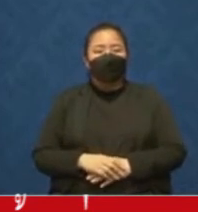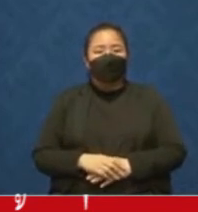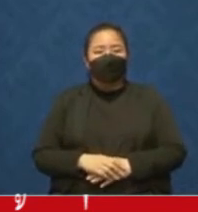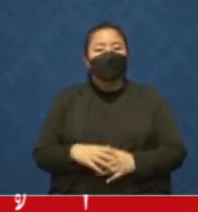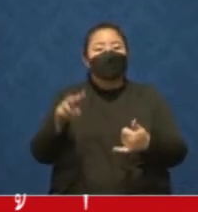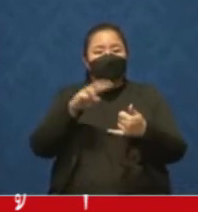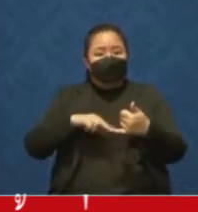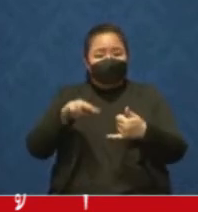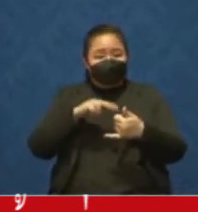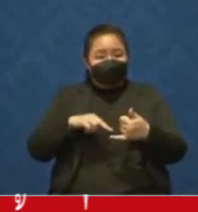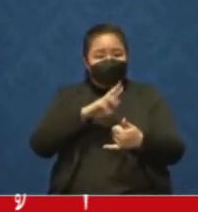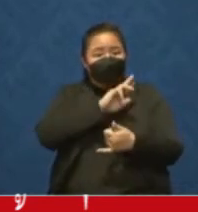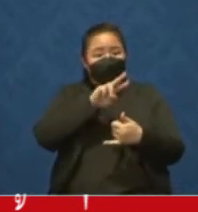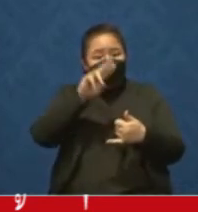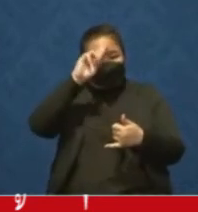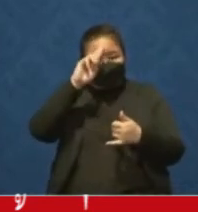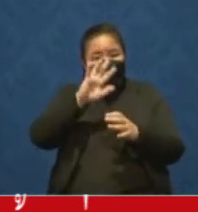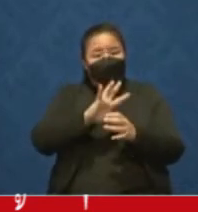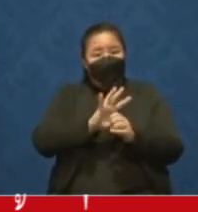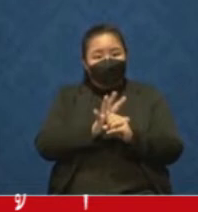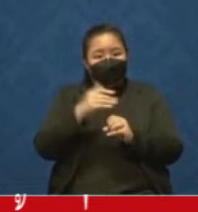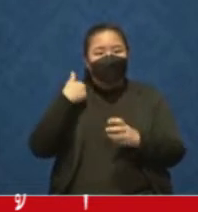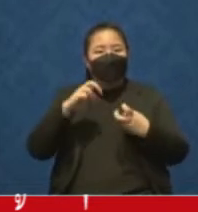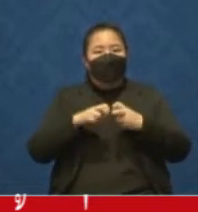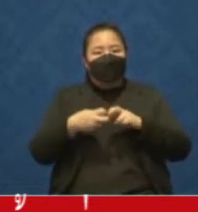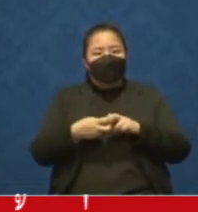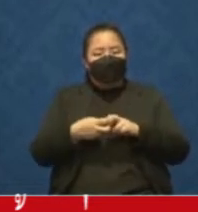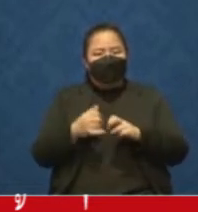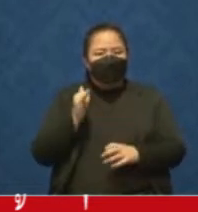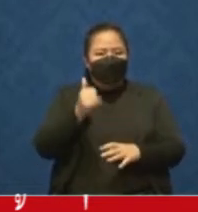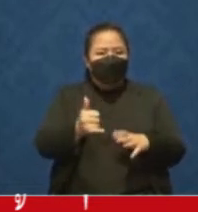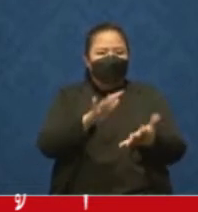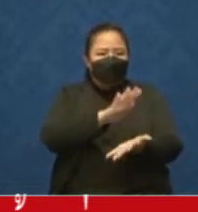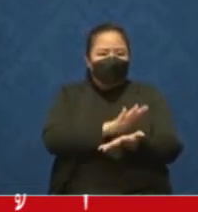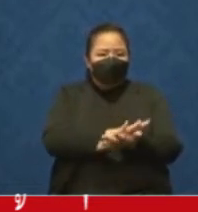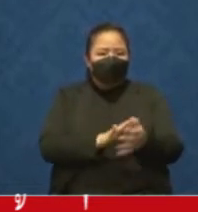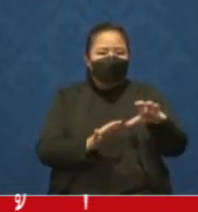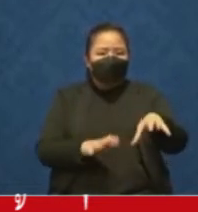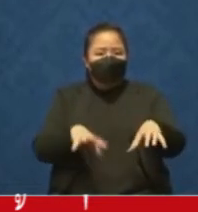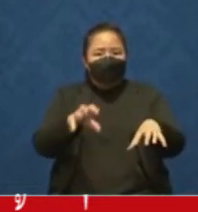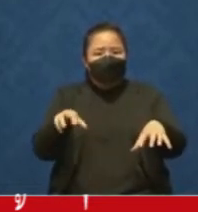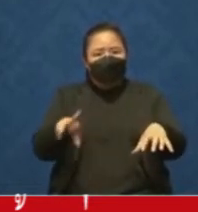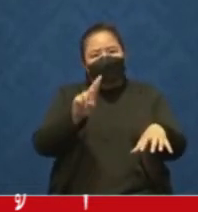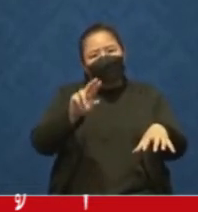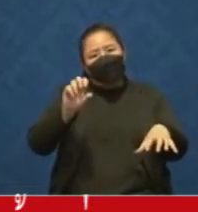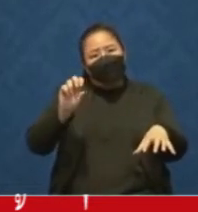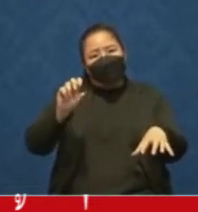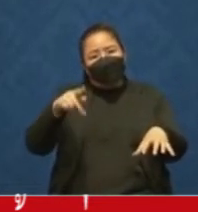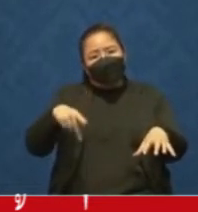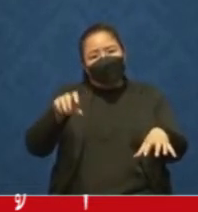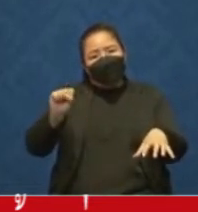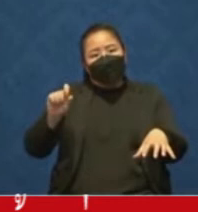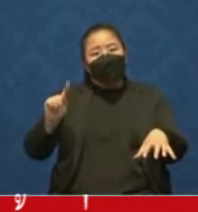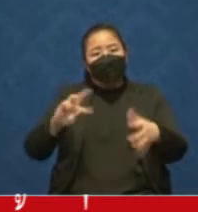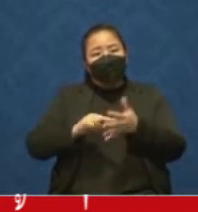การรักษาพยาบาลโคโวิก็มีปัญหาไปโงพยาบาลหรอรอพอสอต่ส่นมากจะได้ยาตามอาก